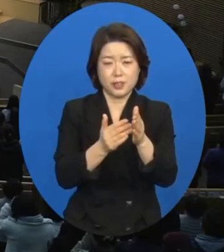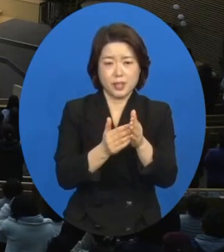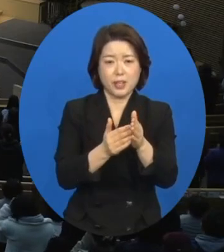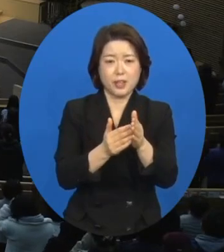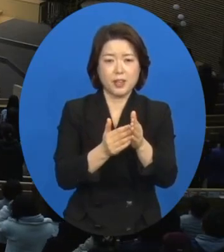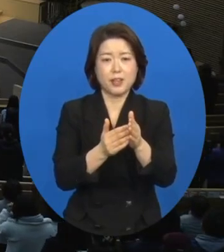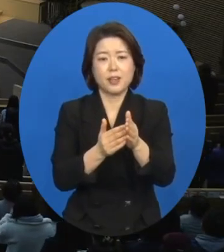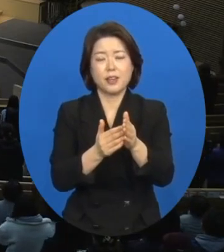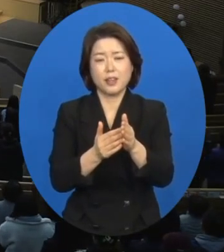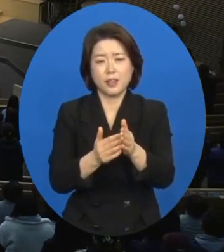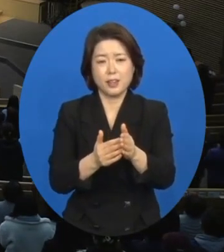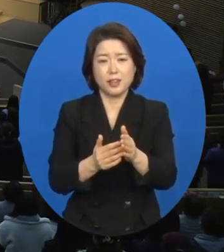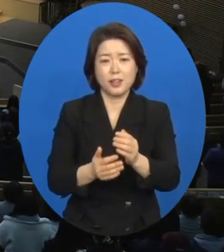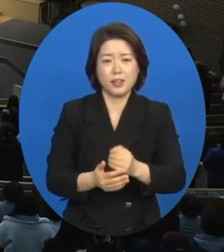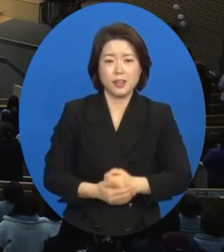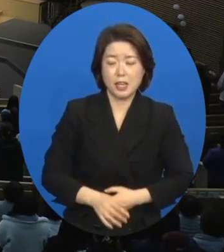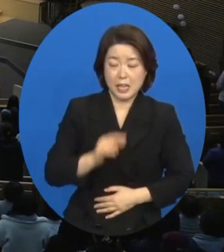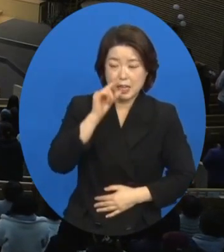나타내셨네.